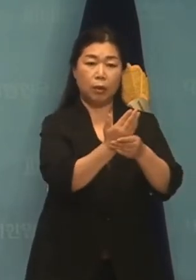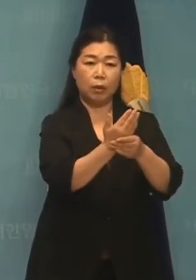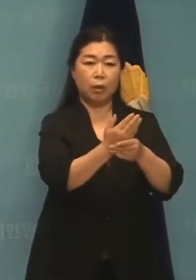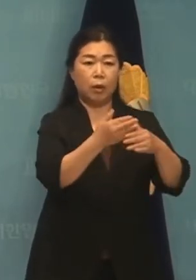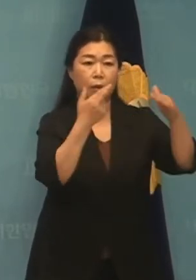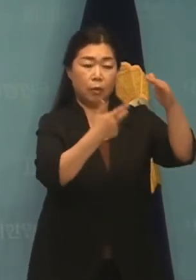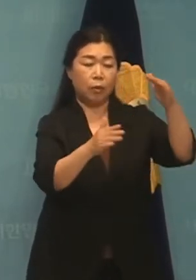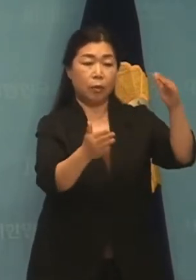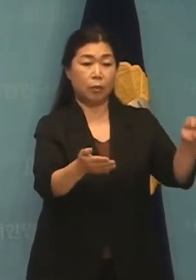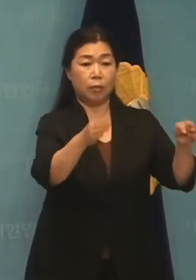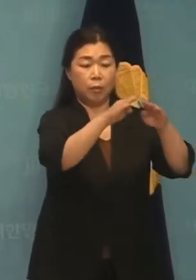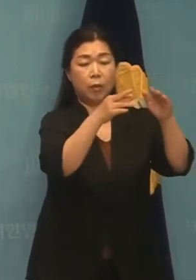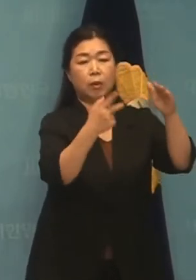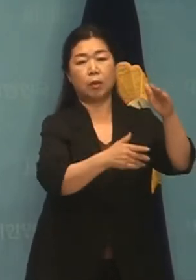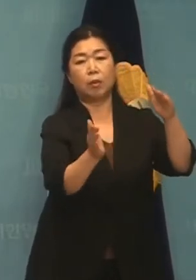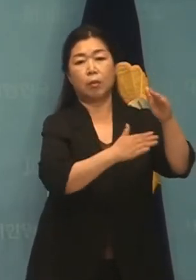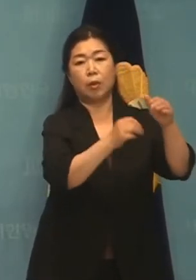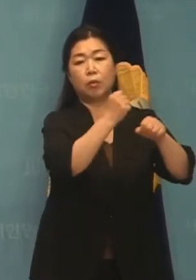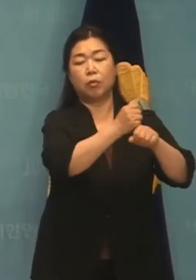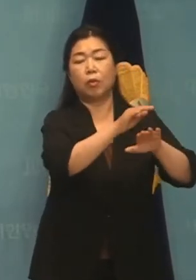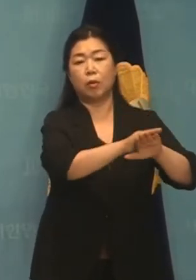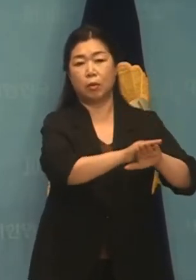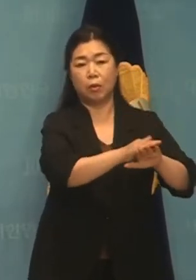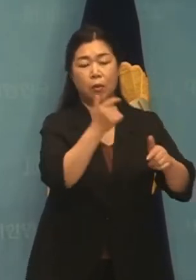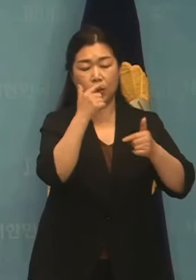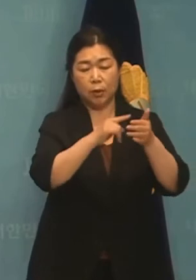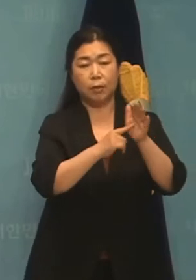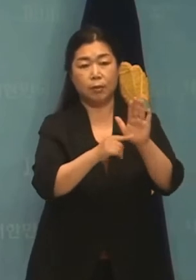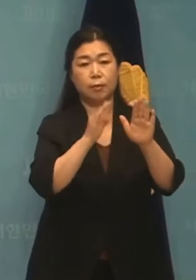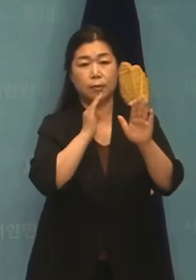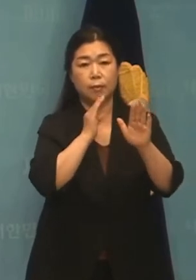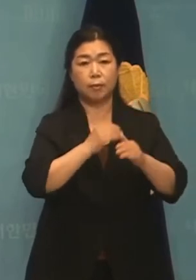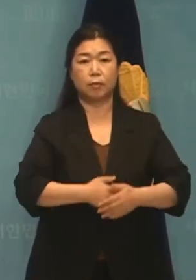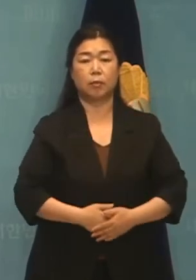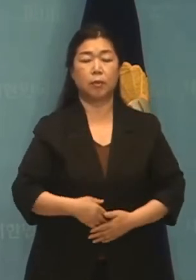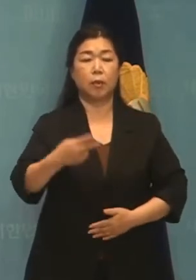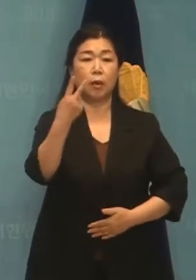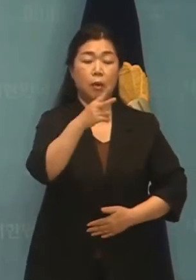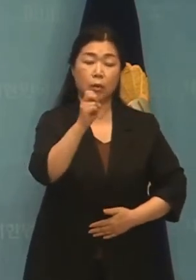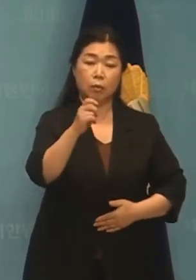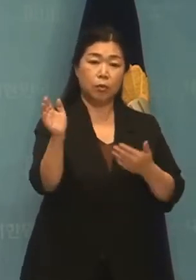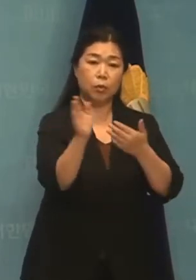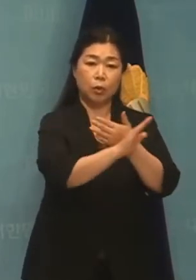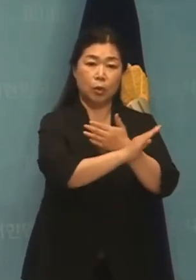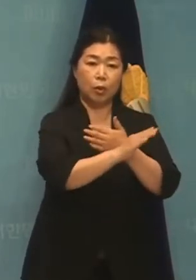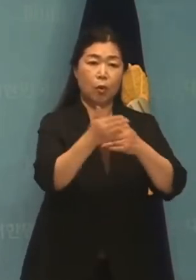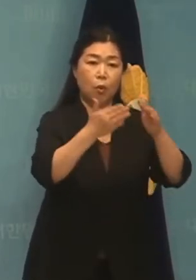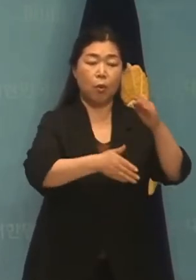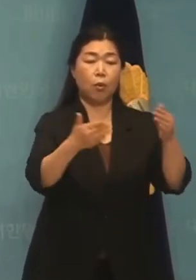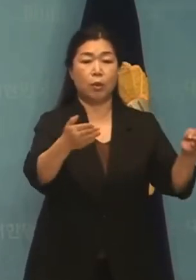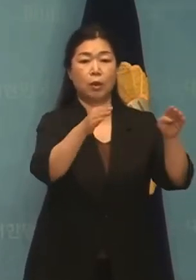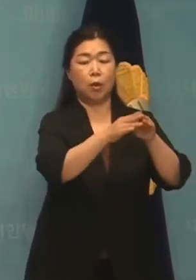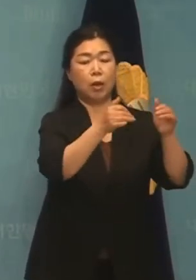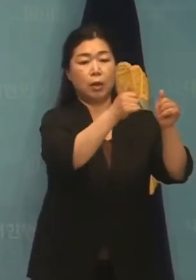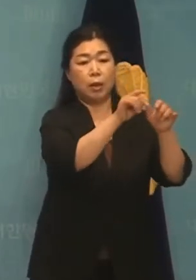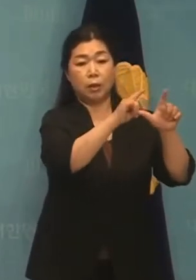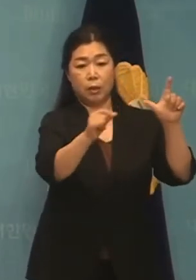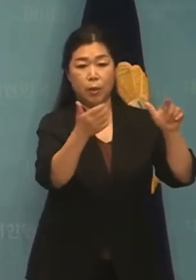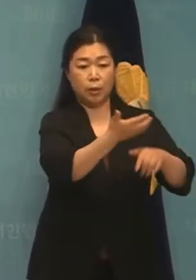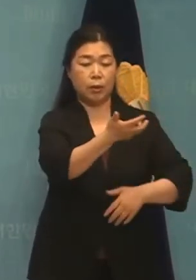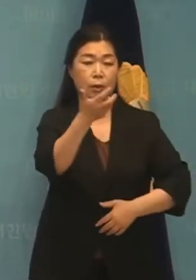분명한 사실입니다. 2011년부터 시행된 공공기관 지방 이전에